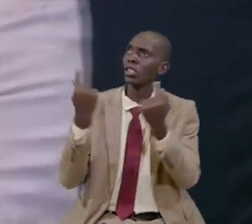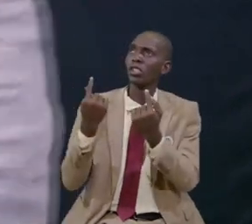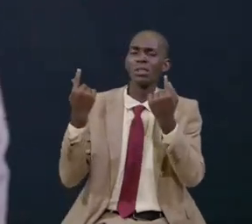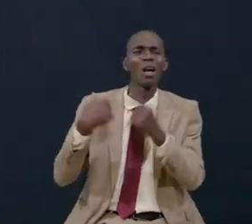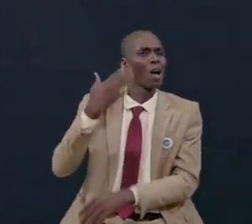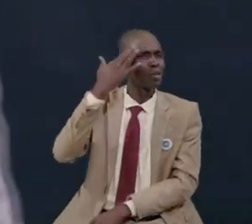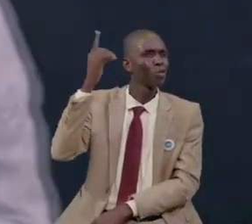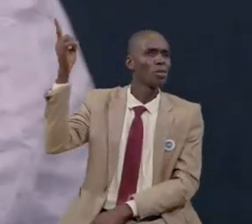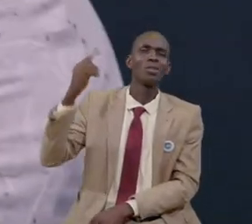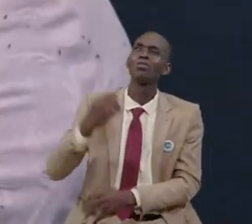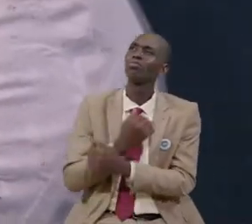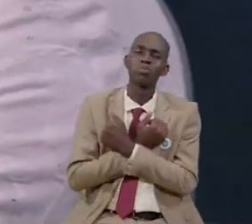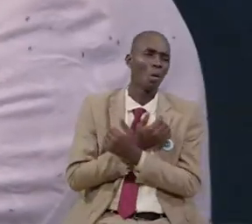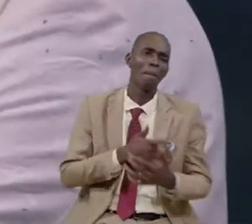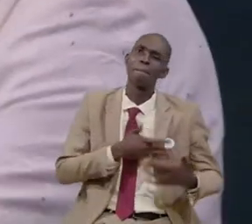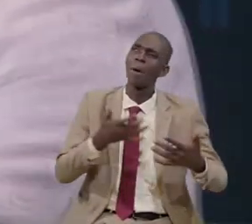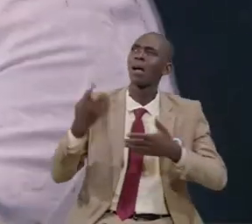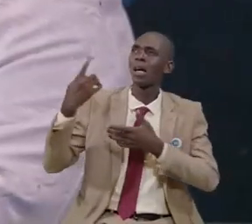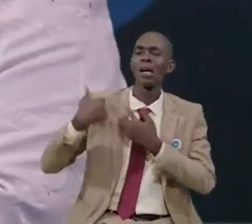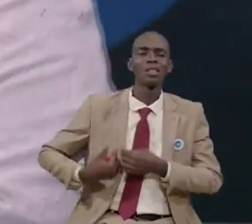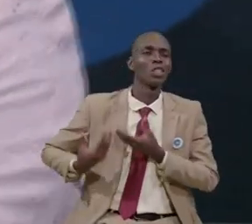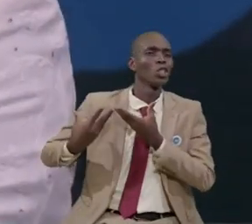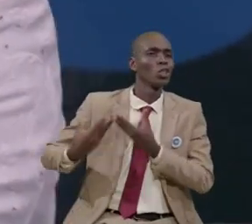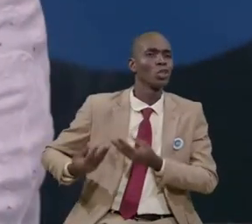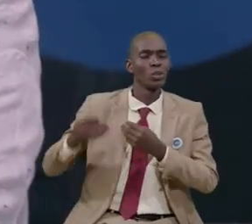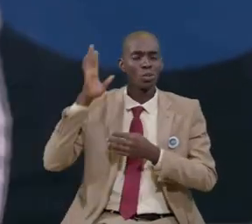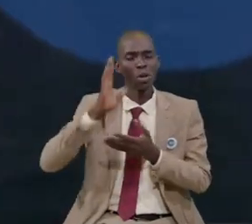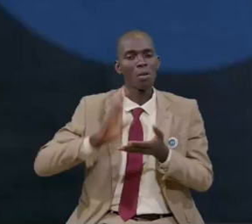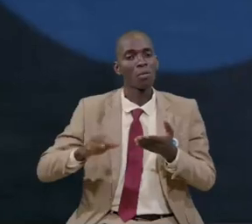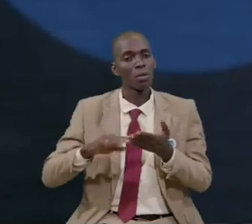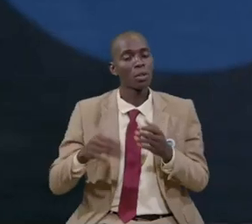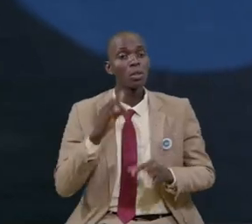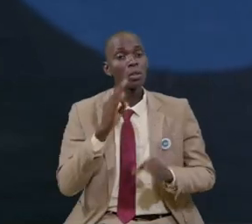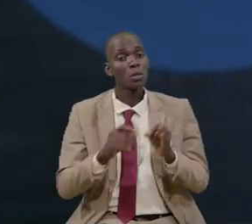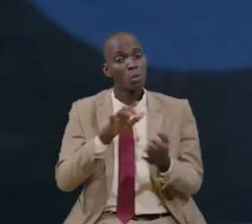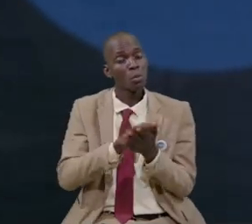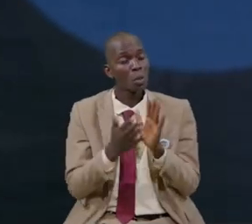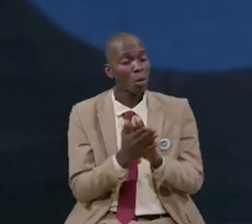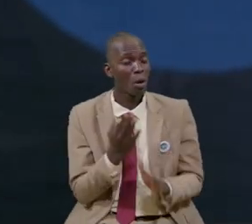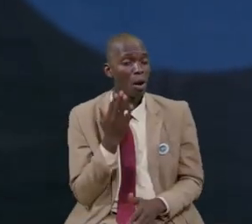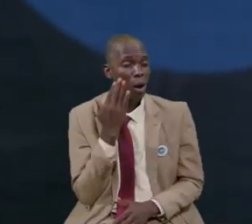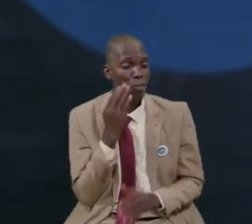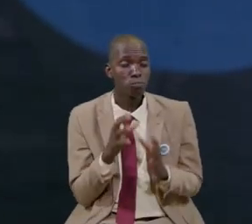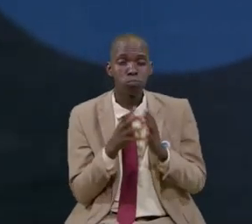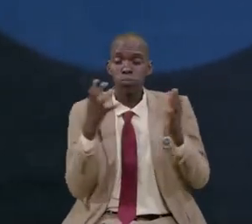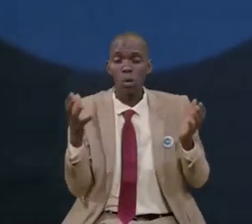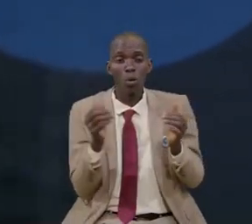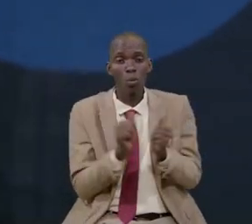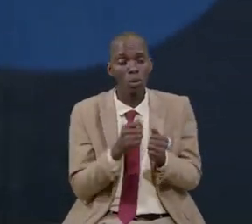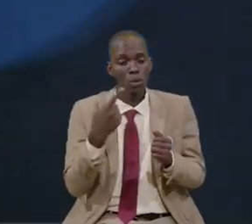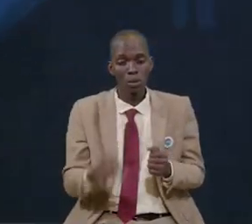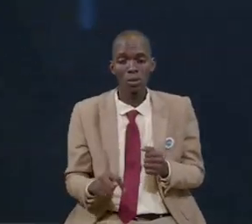de la peur, il nous délivre de la familiarité qui met en danger la réconciliation de